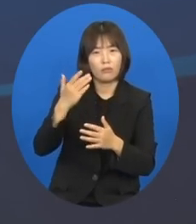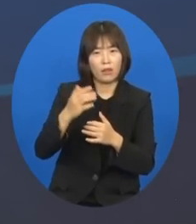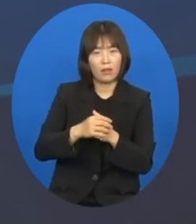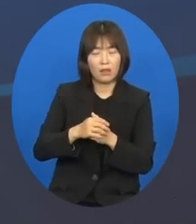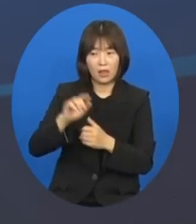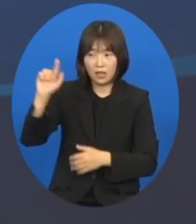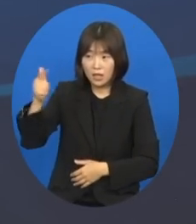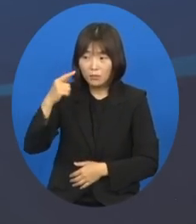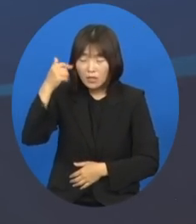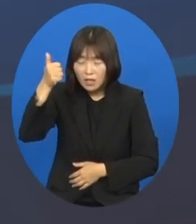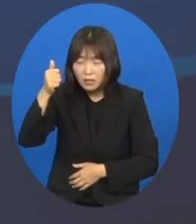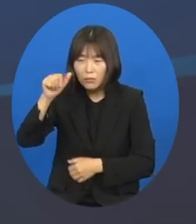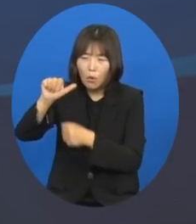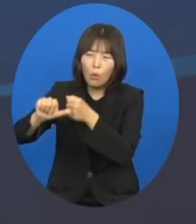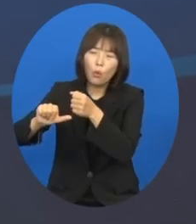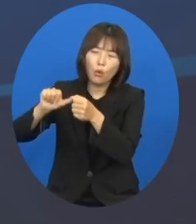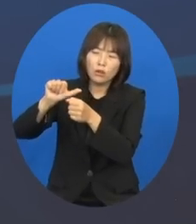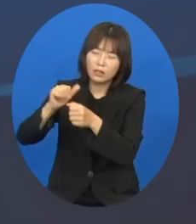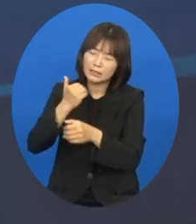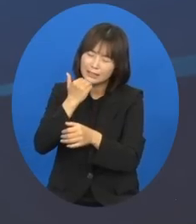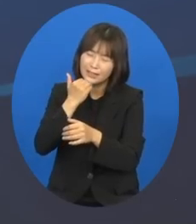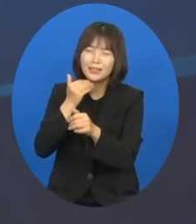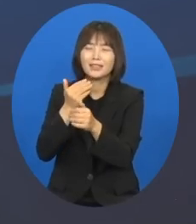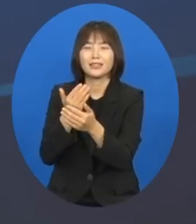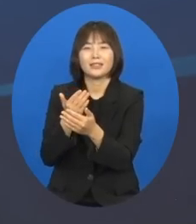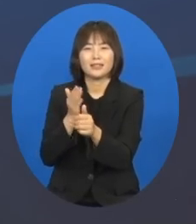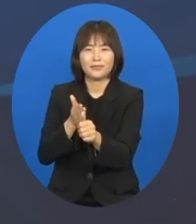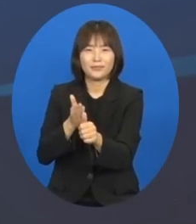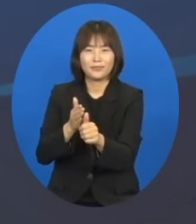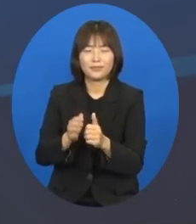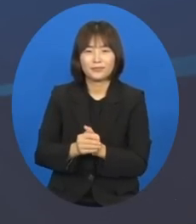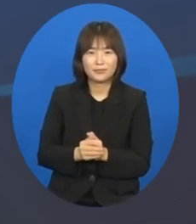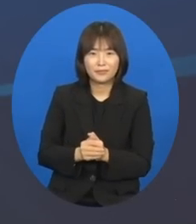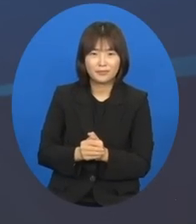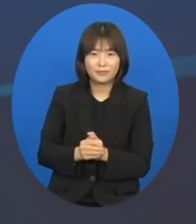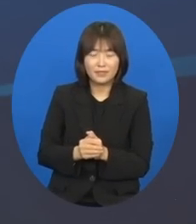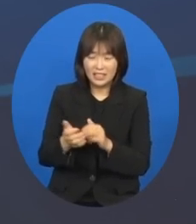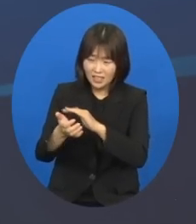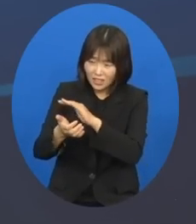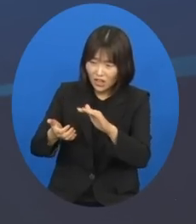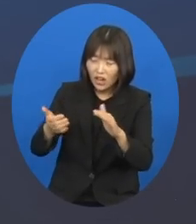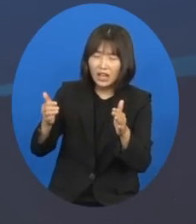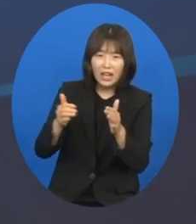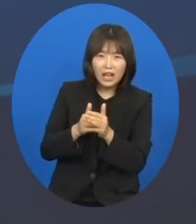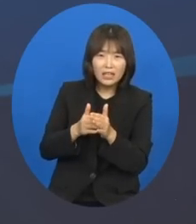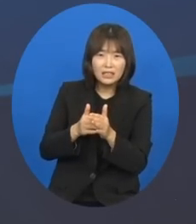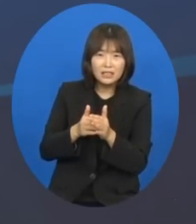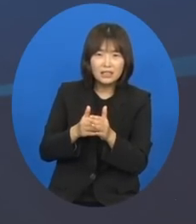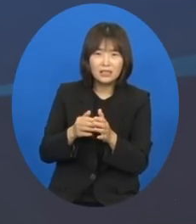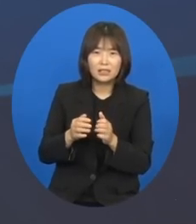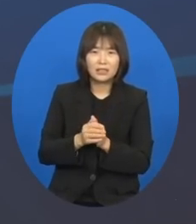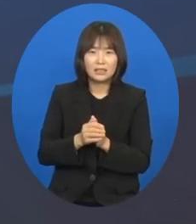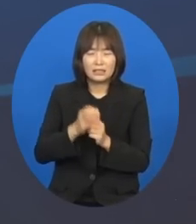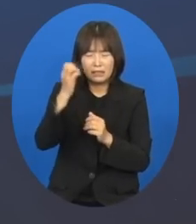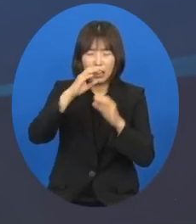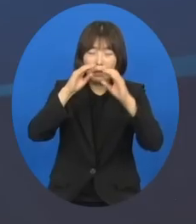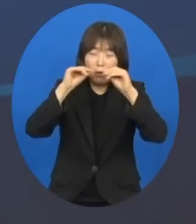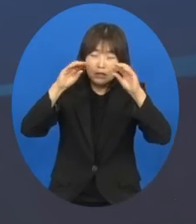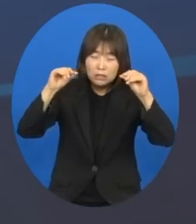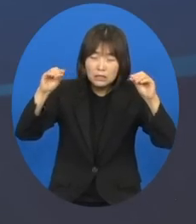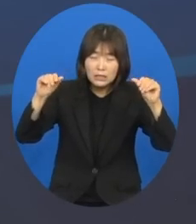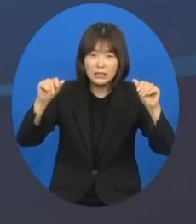5년 정도 되면 사람이 눈에 들어옵니다 그전까지는 아무것도 안 들어오고 미세먼지 밖에 안 보입니다